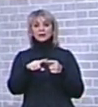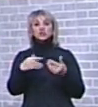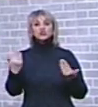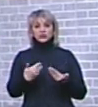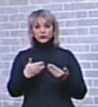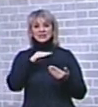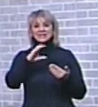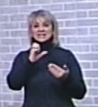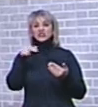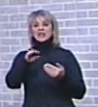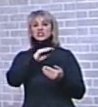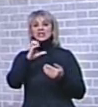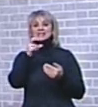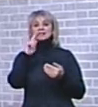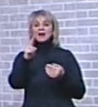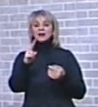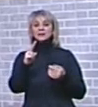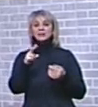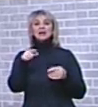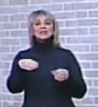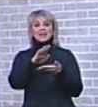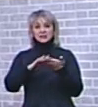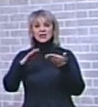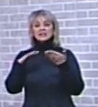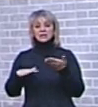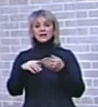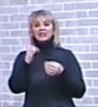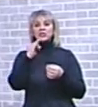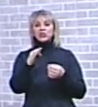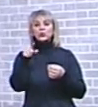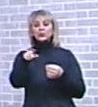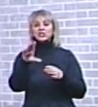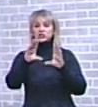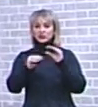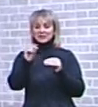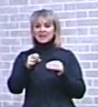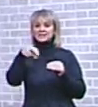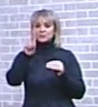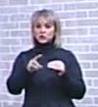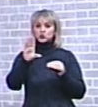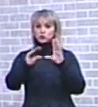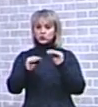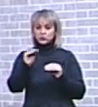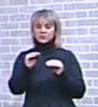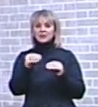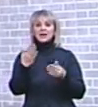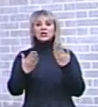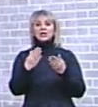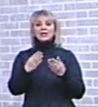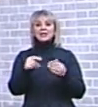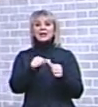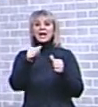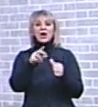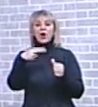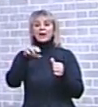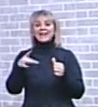живут в ТСЖ, ЖСК и так далее, и у них счета на спецсчете, ну или региональный